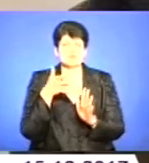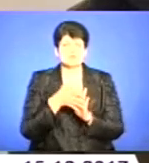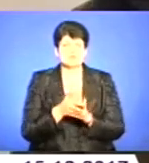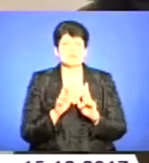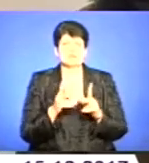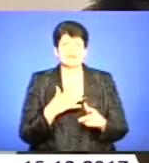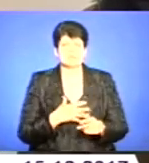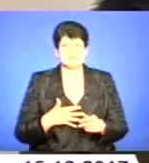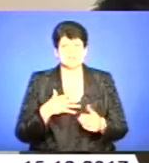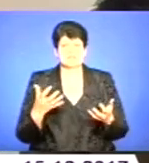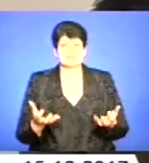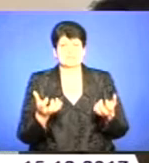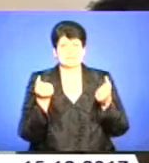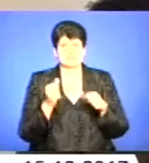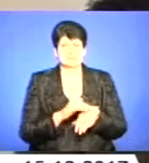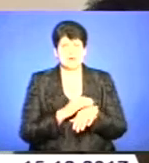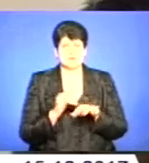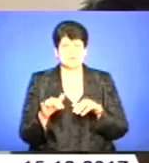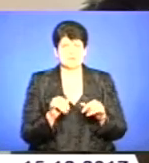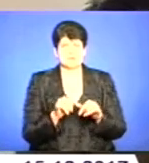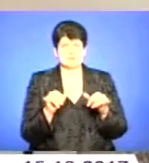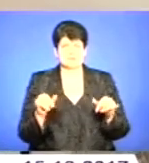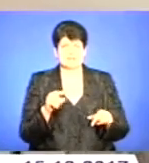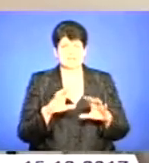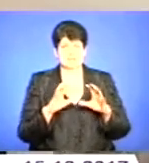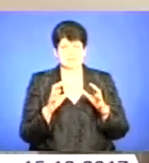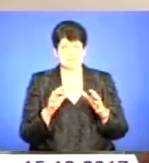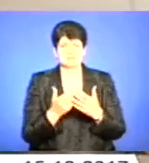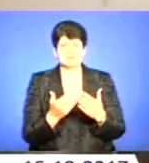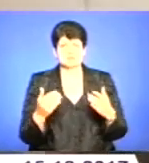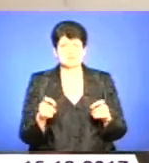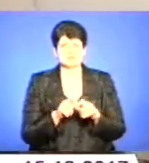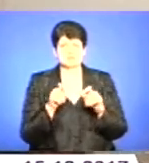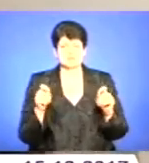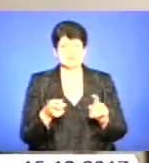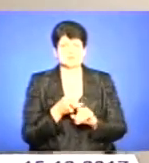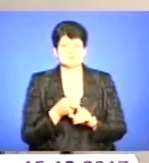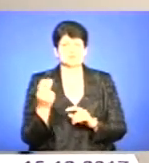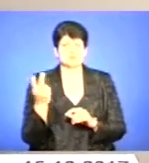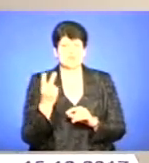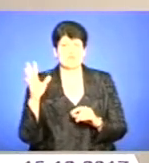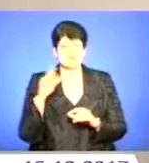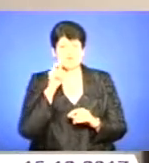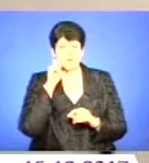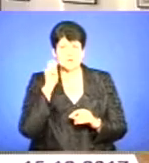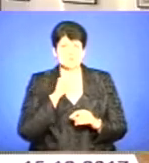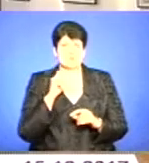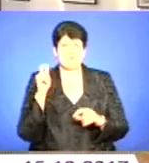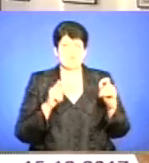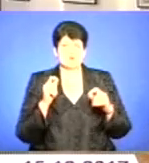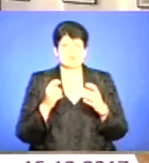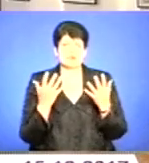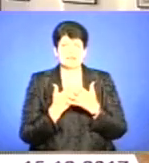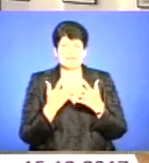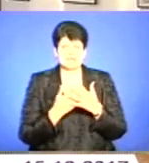важливо підтримувати благодійність і поширювати її у світі. Виставку відкрили в рамках другого всеукраїнського форуму «Кінохвиля». У